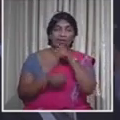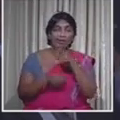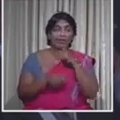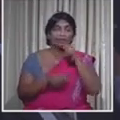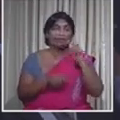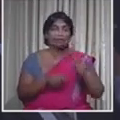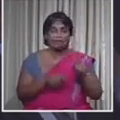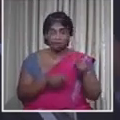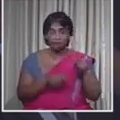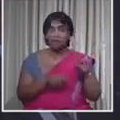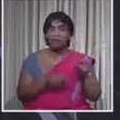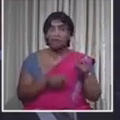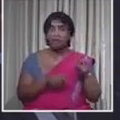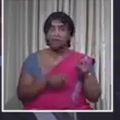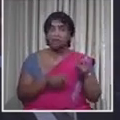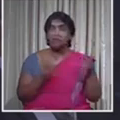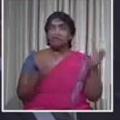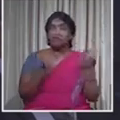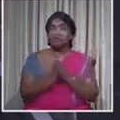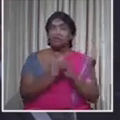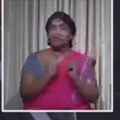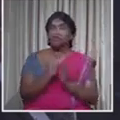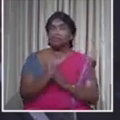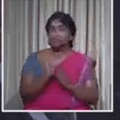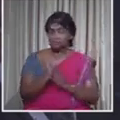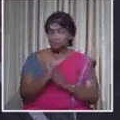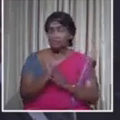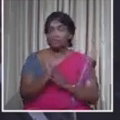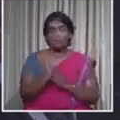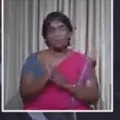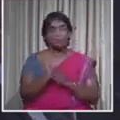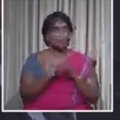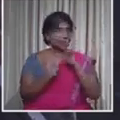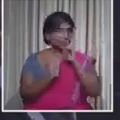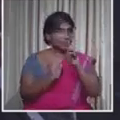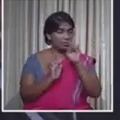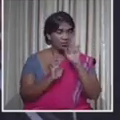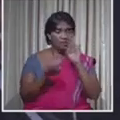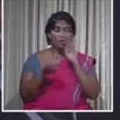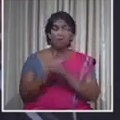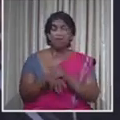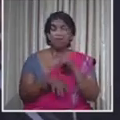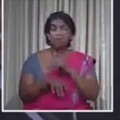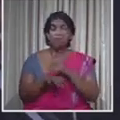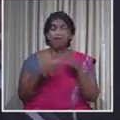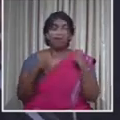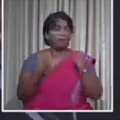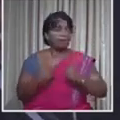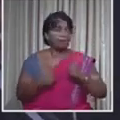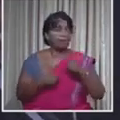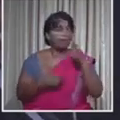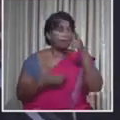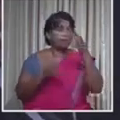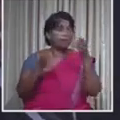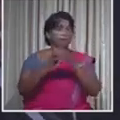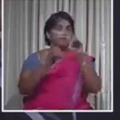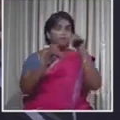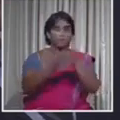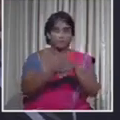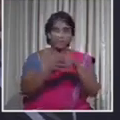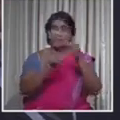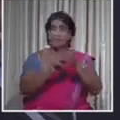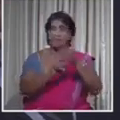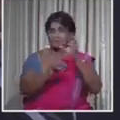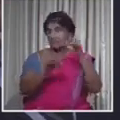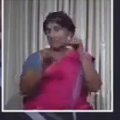විනිසුරුවේ සැදුම්ලත් කමිටුවකින් අනාවරණය කරගෙන තියෙනවා. එතකොට මේ සභාපතිවරයා ඔබතුමාලගේ පක්ෂයට සම්බන්ධ